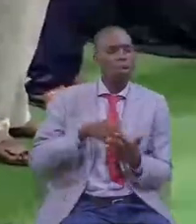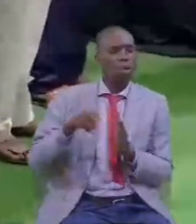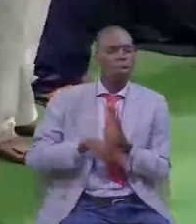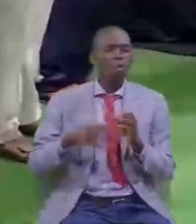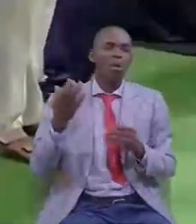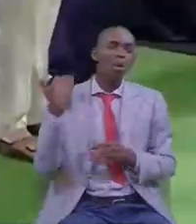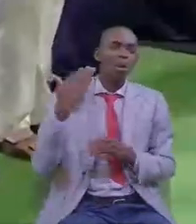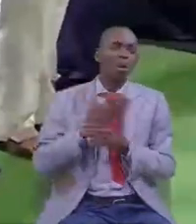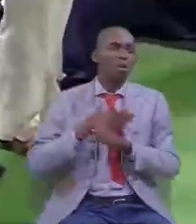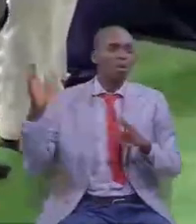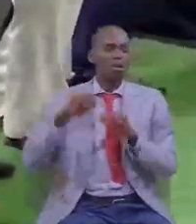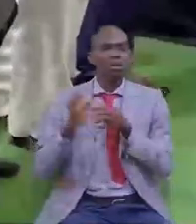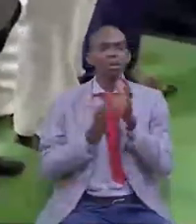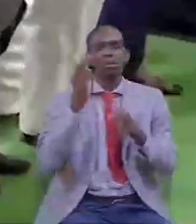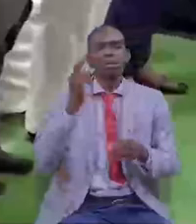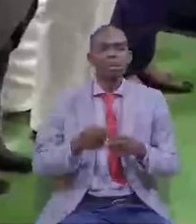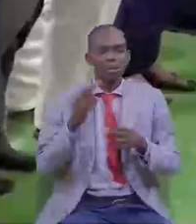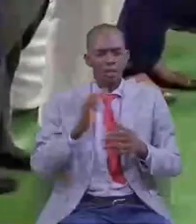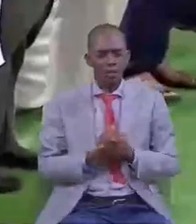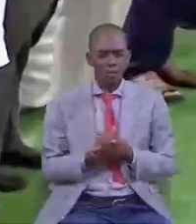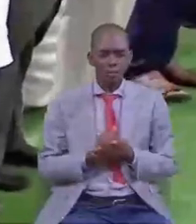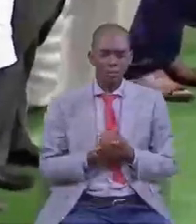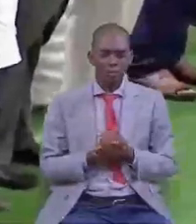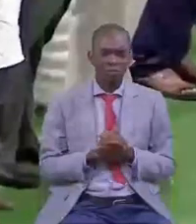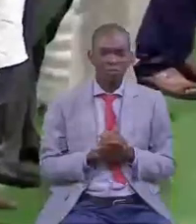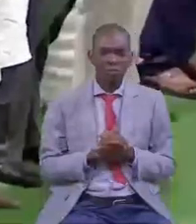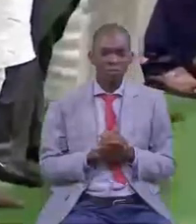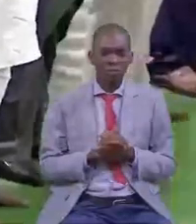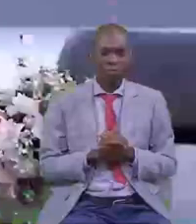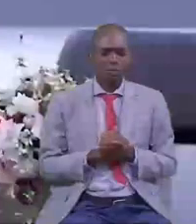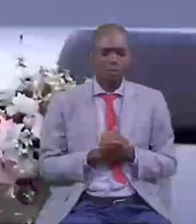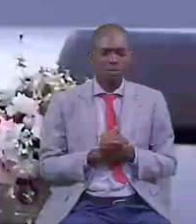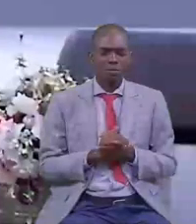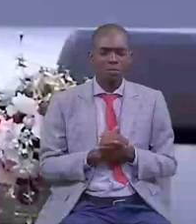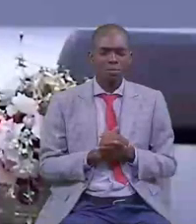Oh, toutes les faiblesses du passé de leur vie, au nom de Jésus.